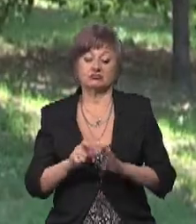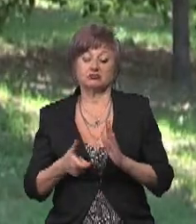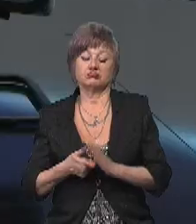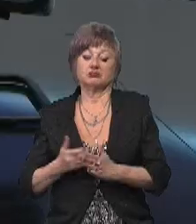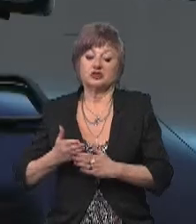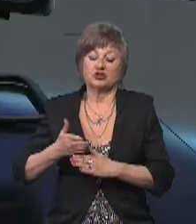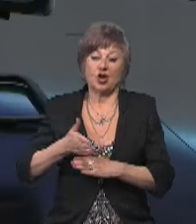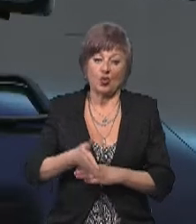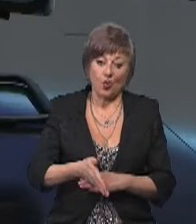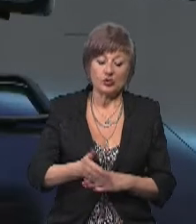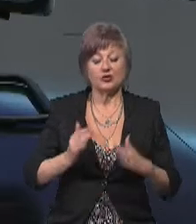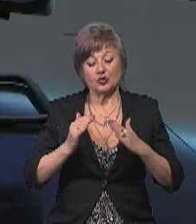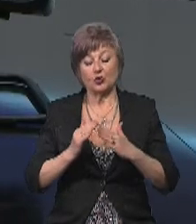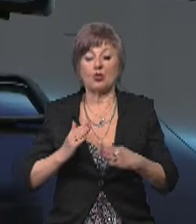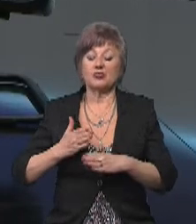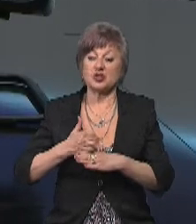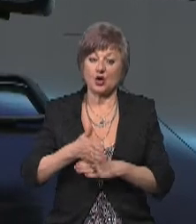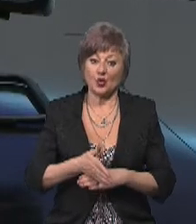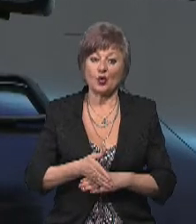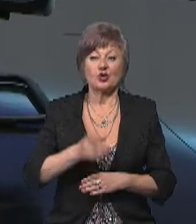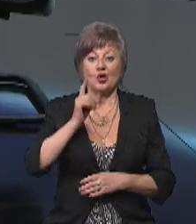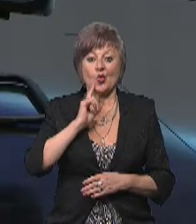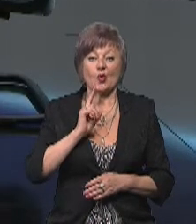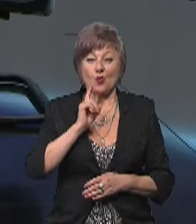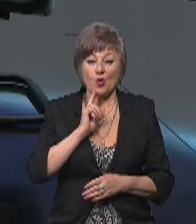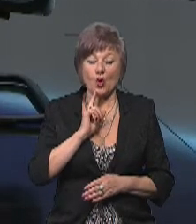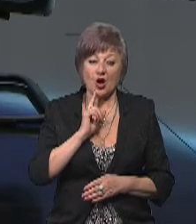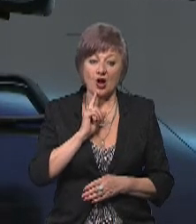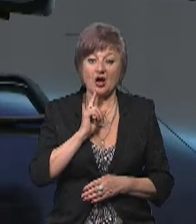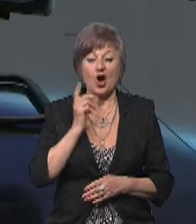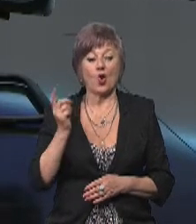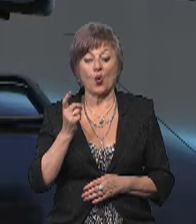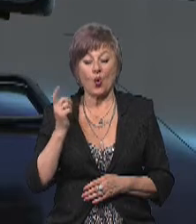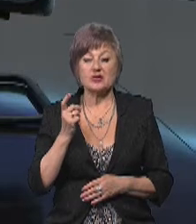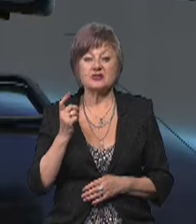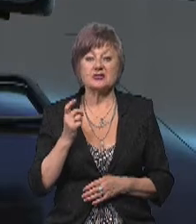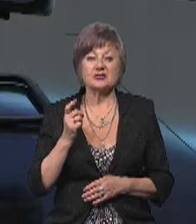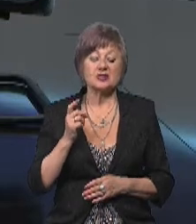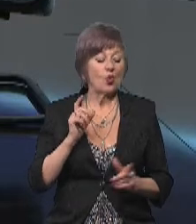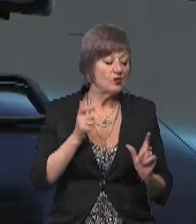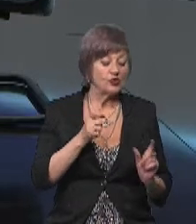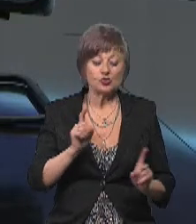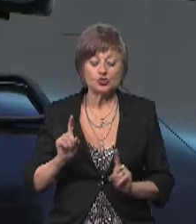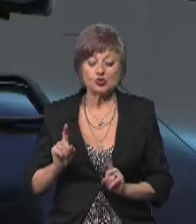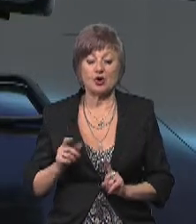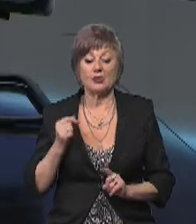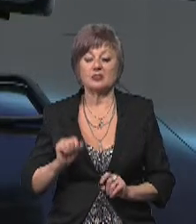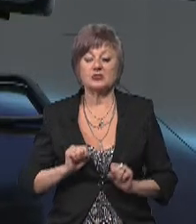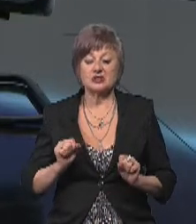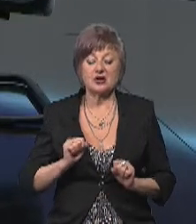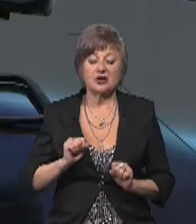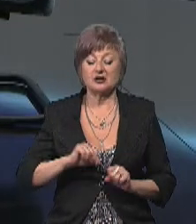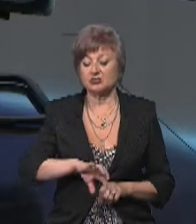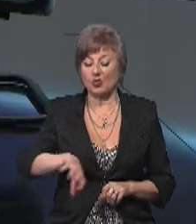квартири, будинку, та поки хазяїва будинку відволікаються, вони намагаються